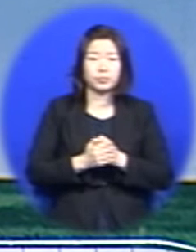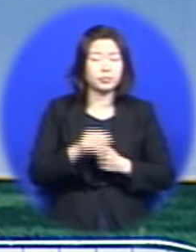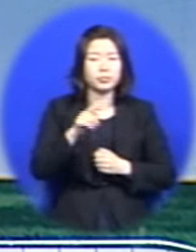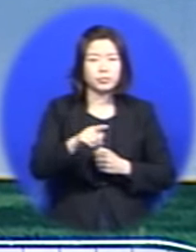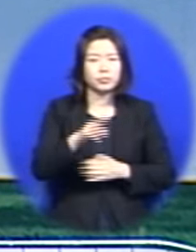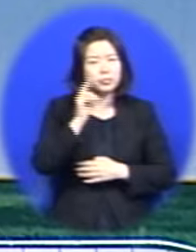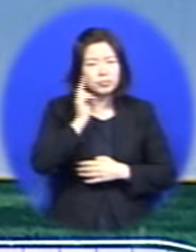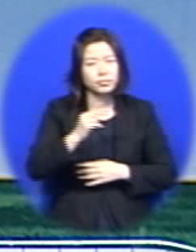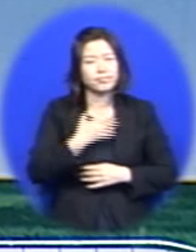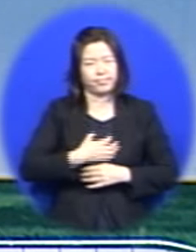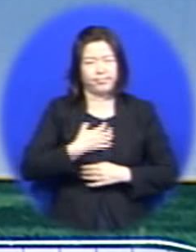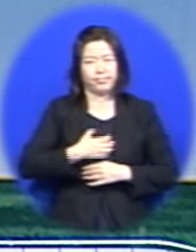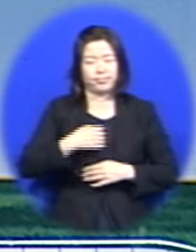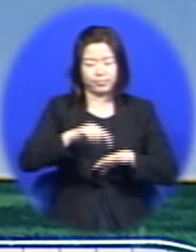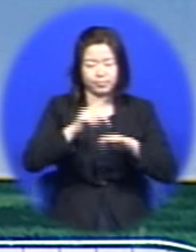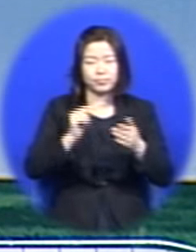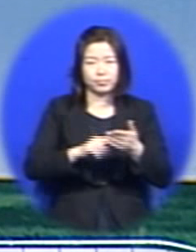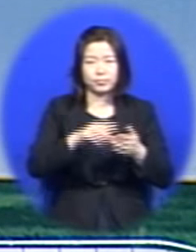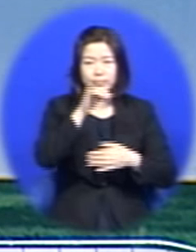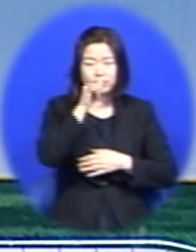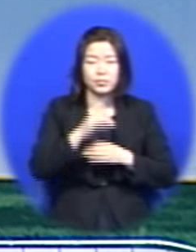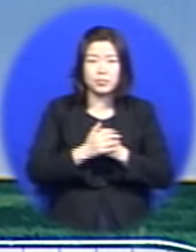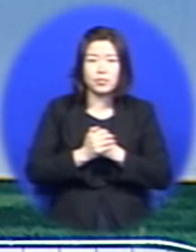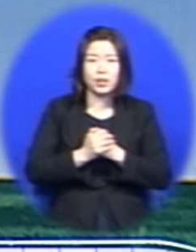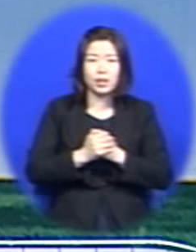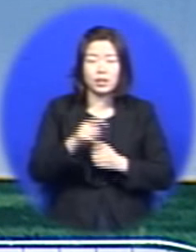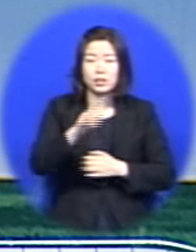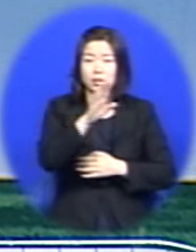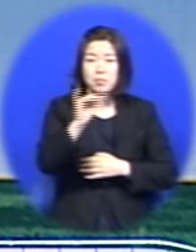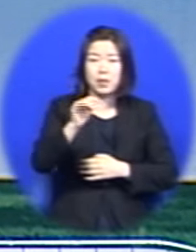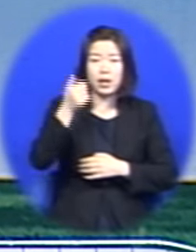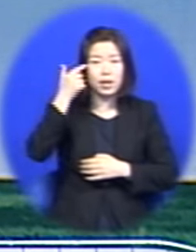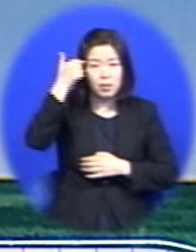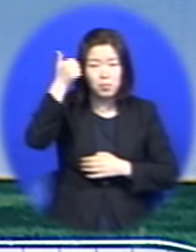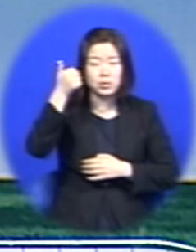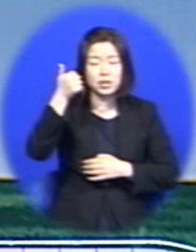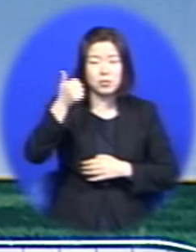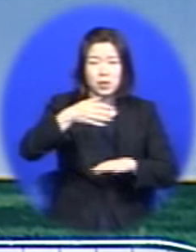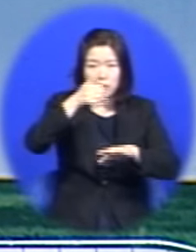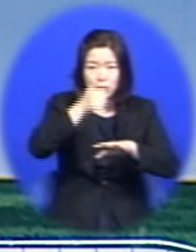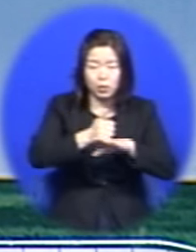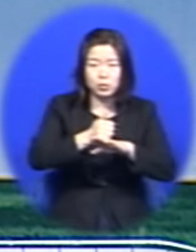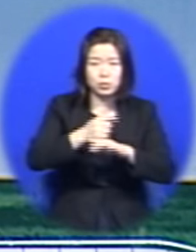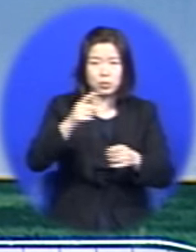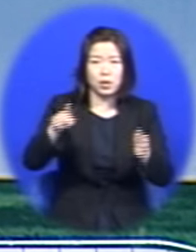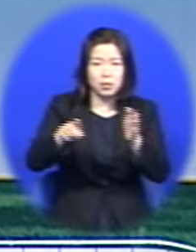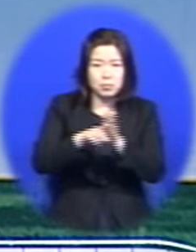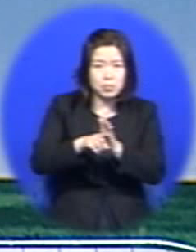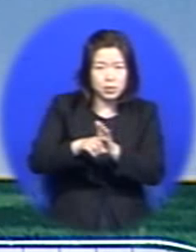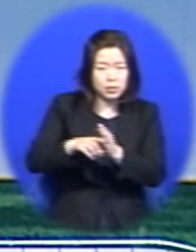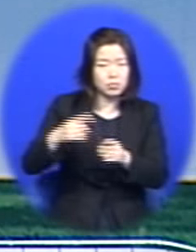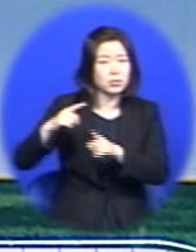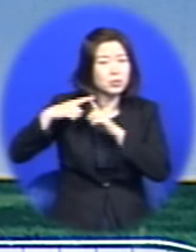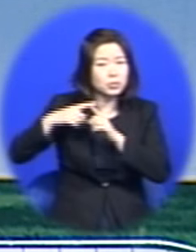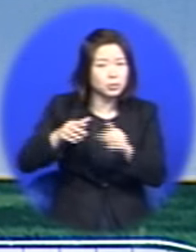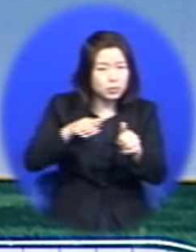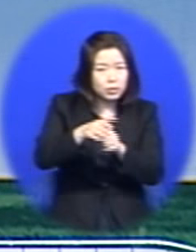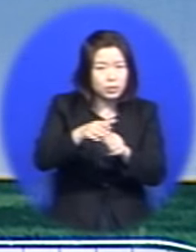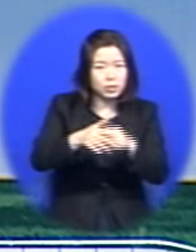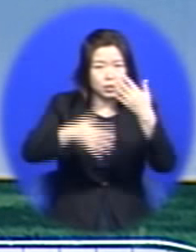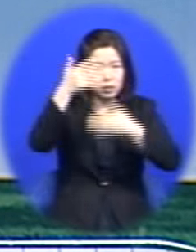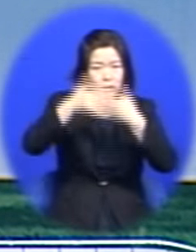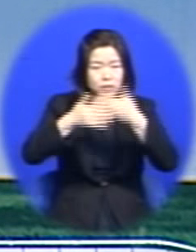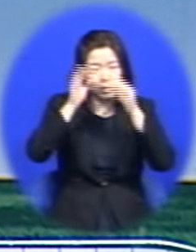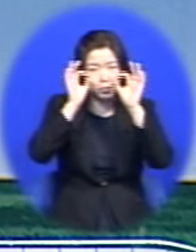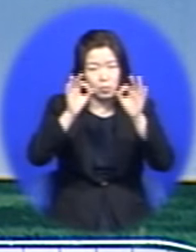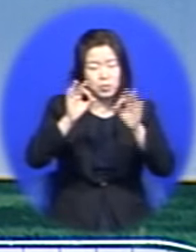그게 너무너무 괴로웠다는 거예요. 그 배은규 목사님이 결국은 그렇게 순교하신 그 내용을 영상으로 보면서